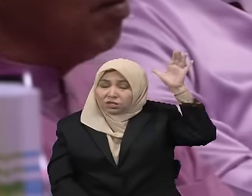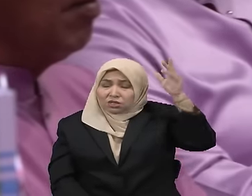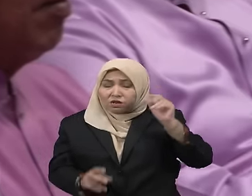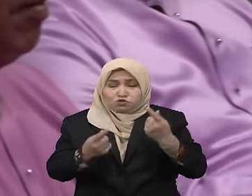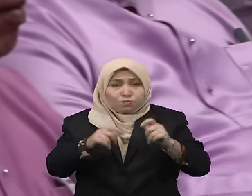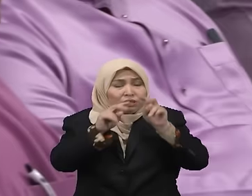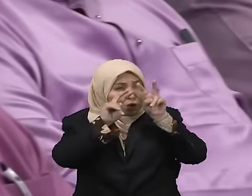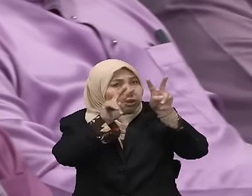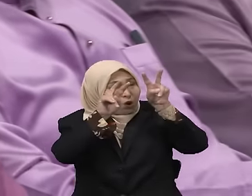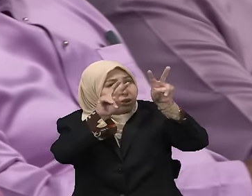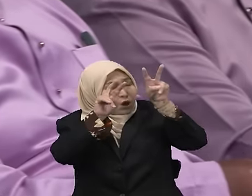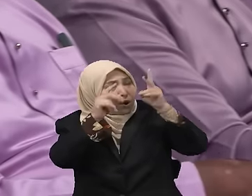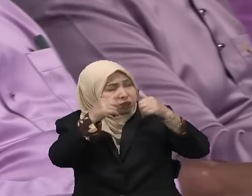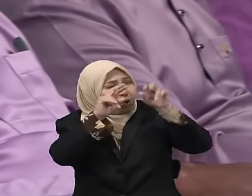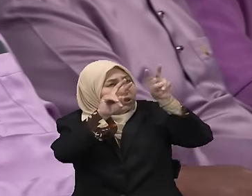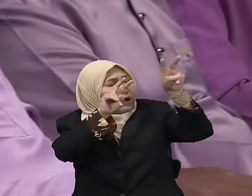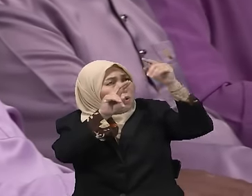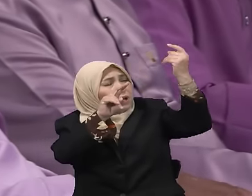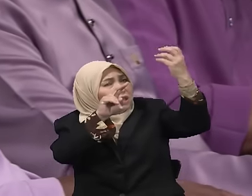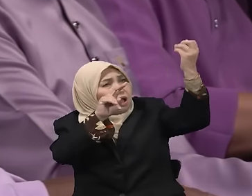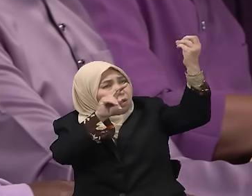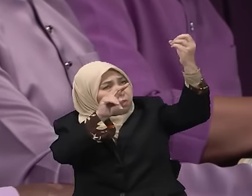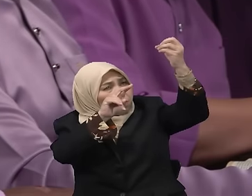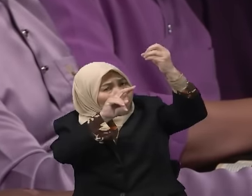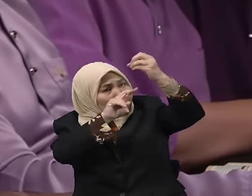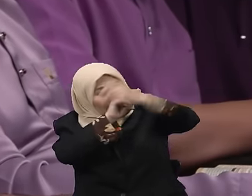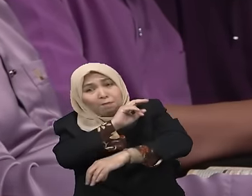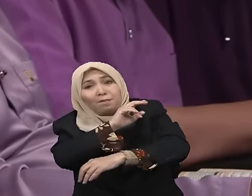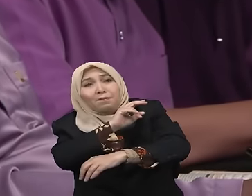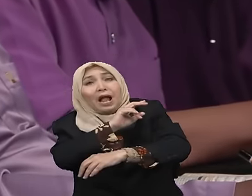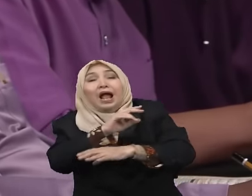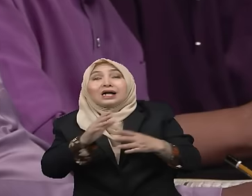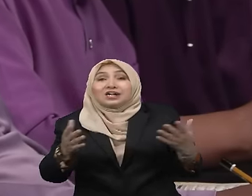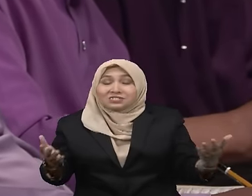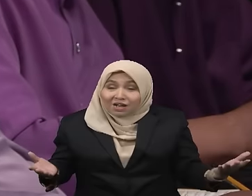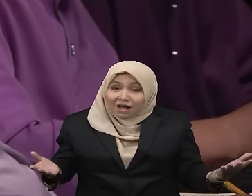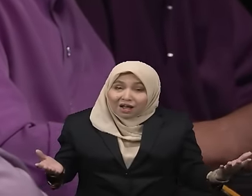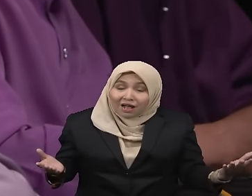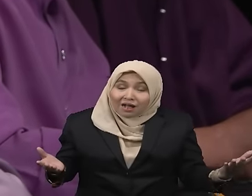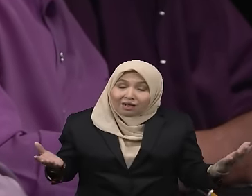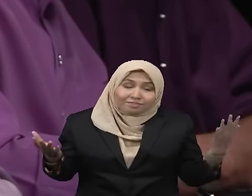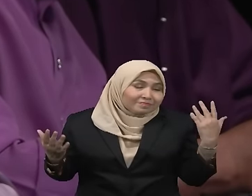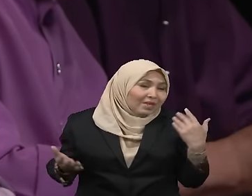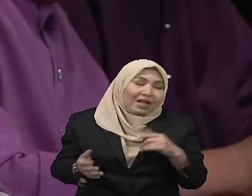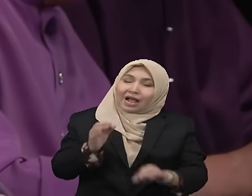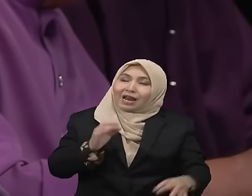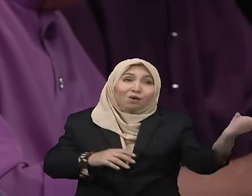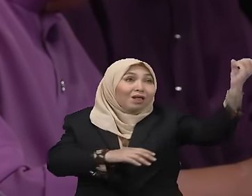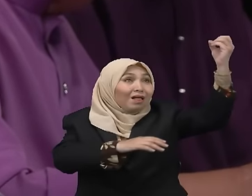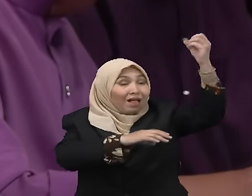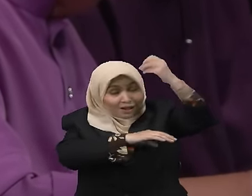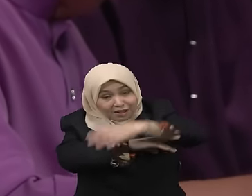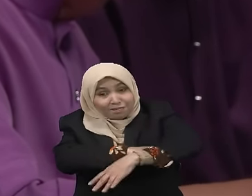perhatikan dulu. Okey, tengok matahari terbenam kan. Kalau terbenam ni,